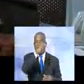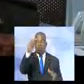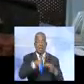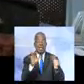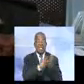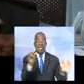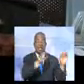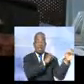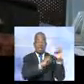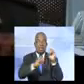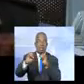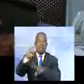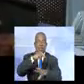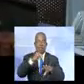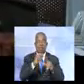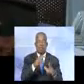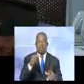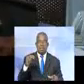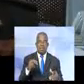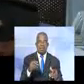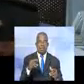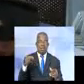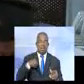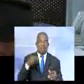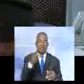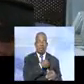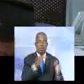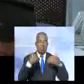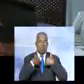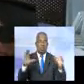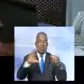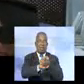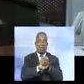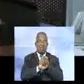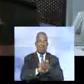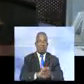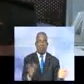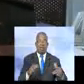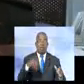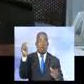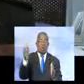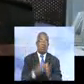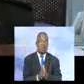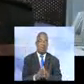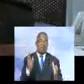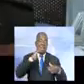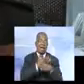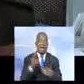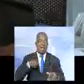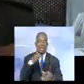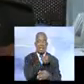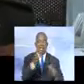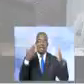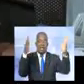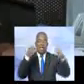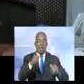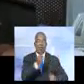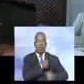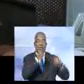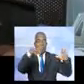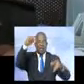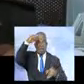organisation, nous avons une certaine cohésion au niveau des frères d'armes. C'est un signe fort pour dire qu'en Côte d'Ivoire,